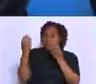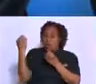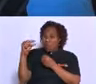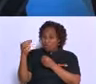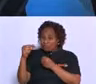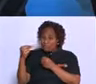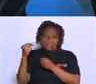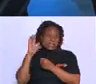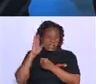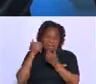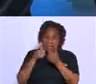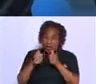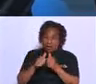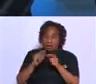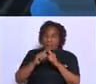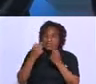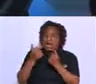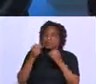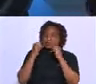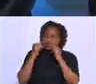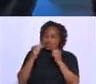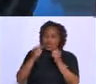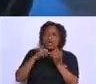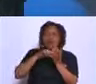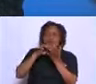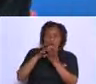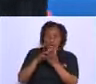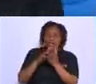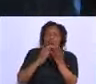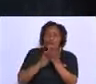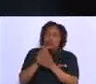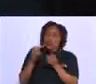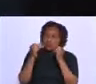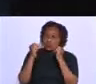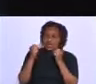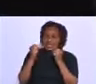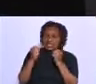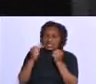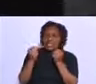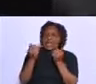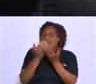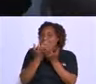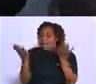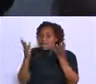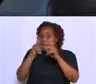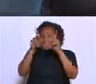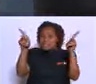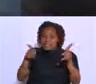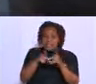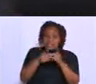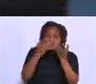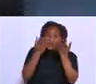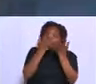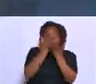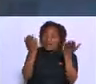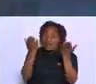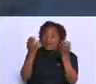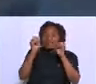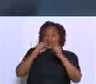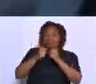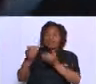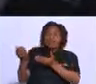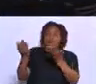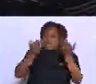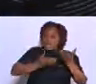Va ujasiri na wewe tembea uje hapa mbele. Va ujasiri kule kwenye vituo, kule kwenye vituo. Endeleeni kuwapokea watu,